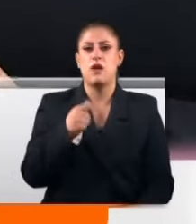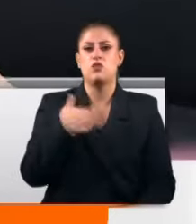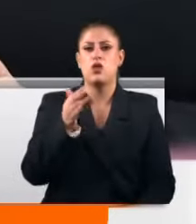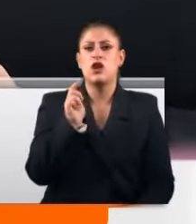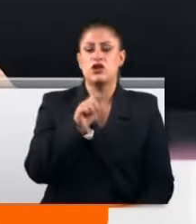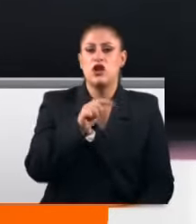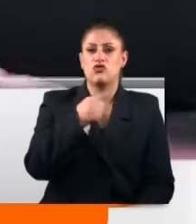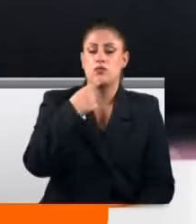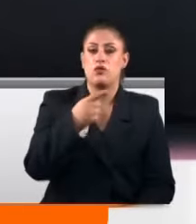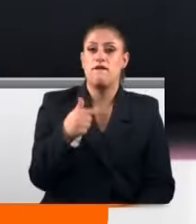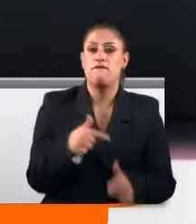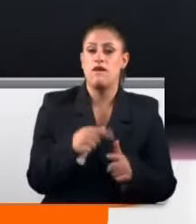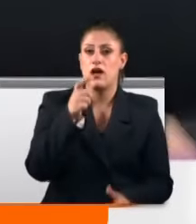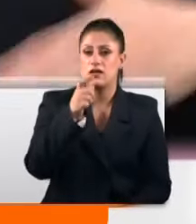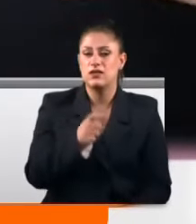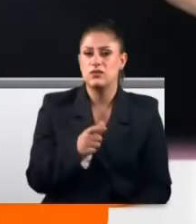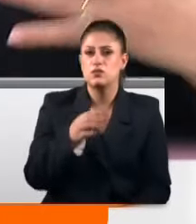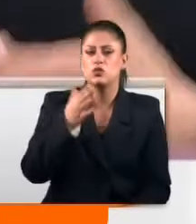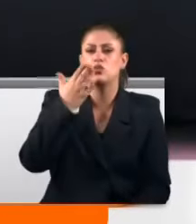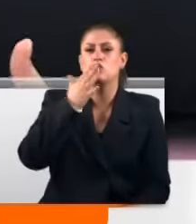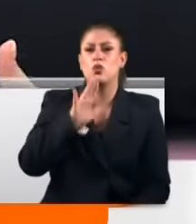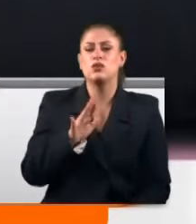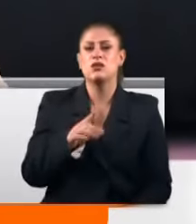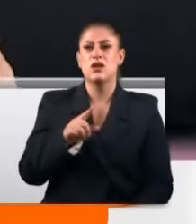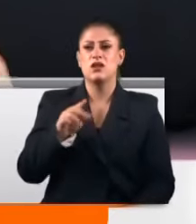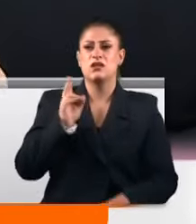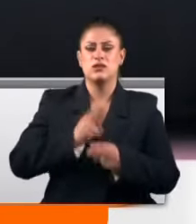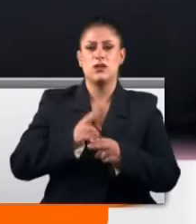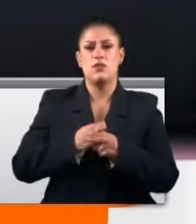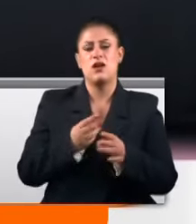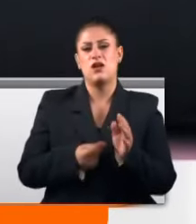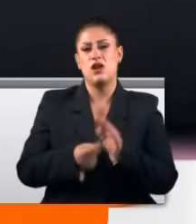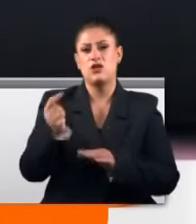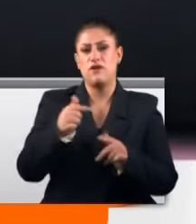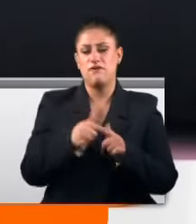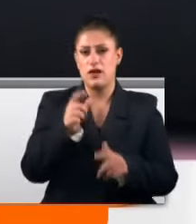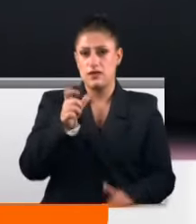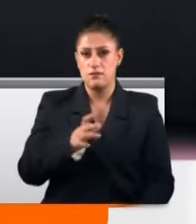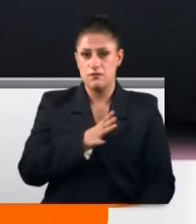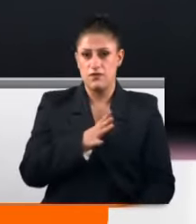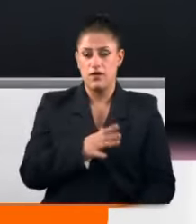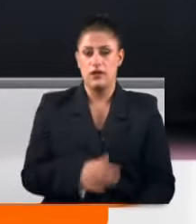diyen Fatih mi? Yoksa apar topar o evden kaçan bir Fatih mi var?